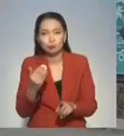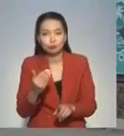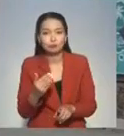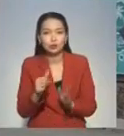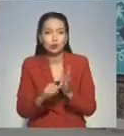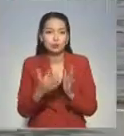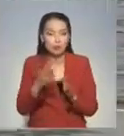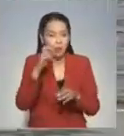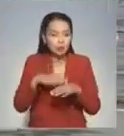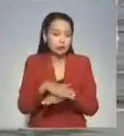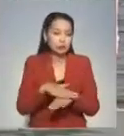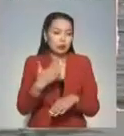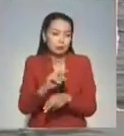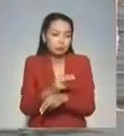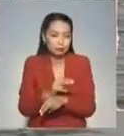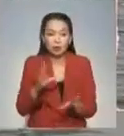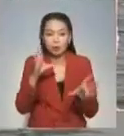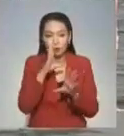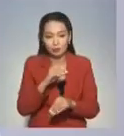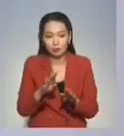применяется в 65 странах мира.